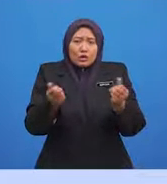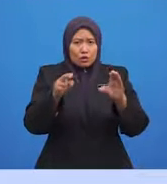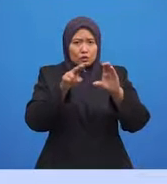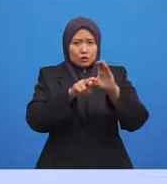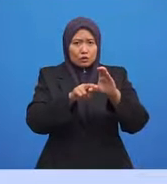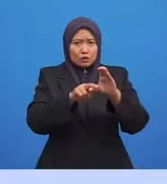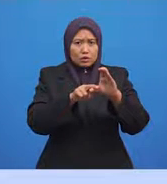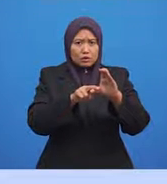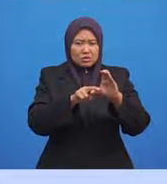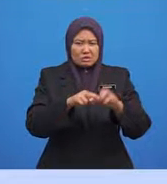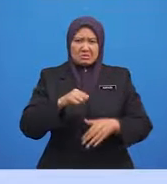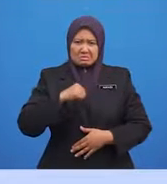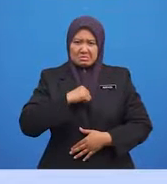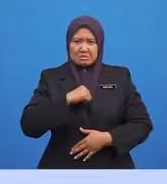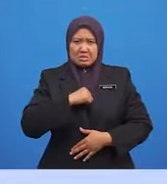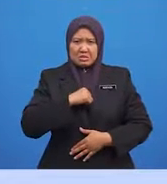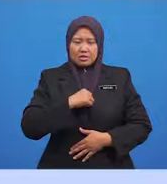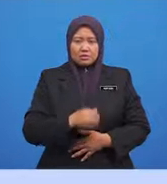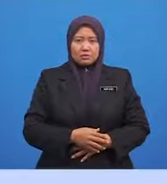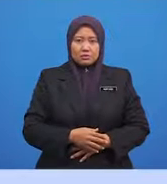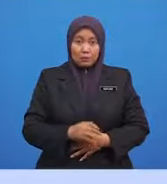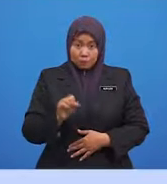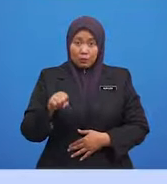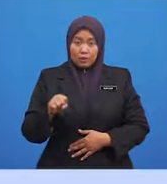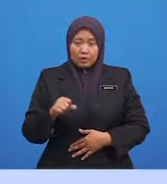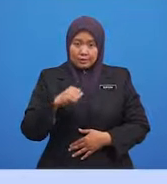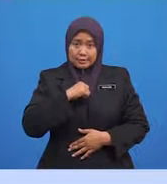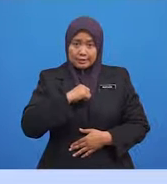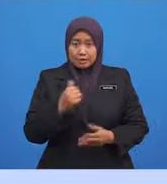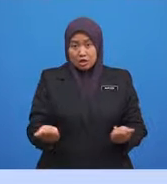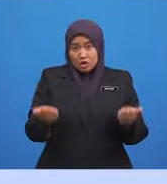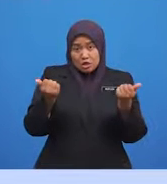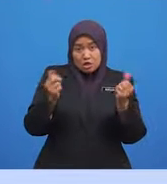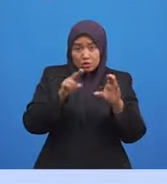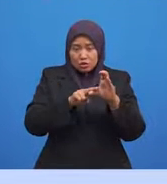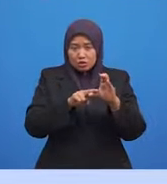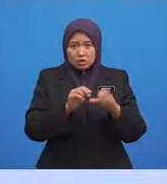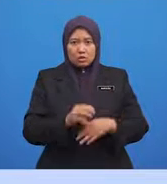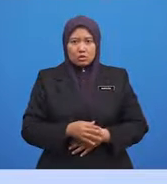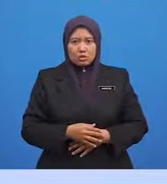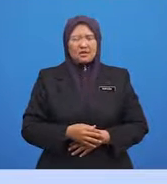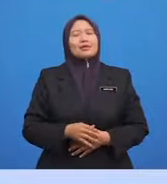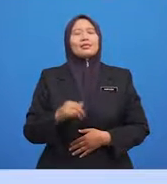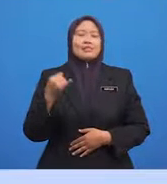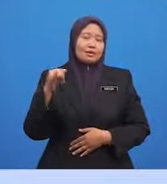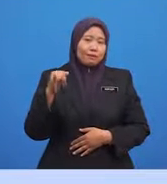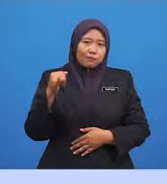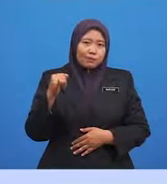paparan bersendirian? Boleh. Apa? Tak